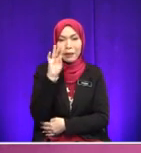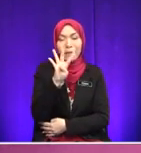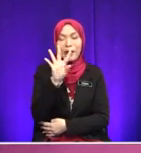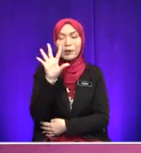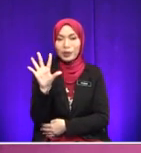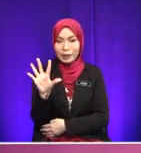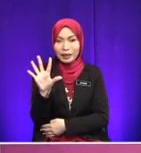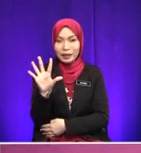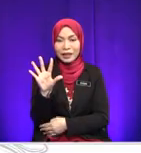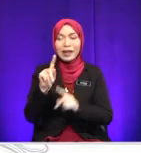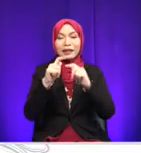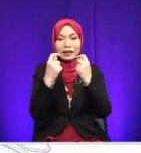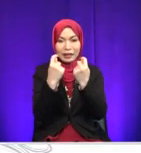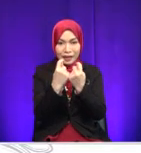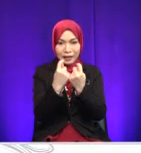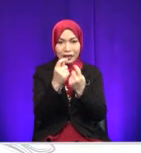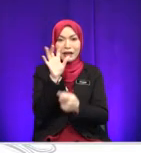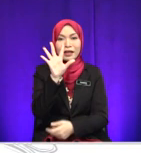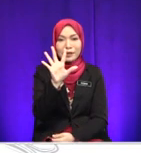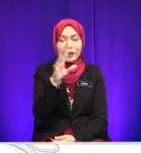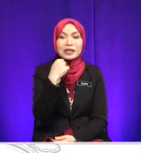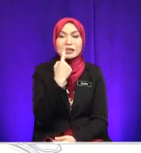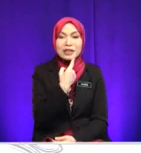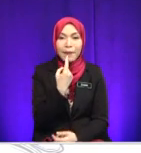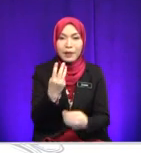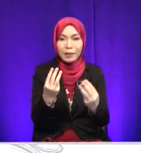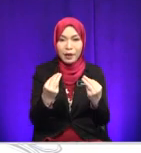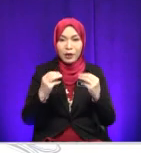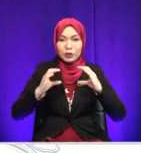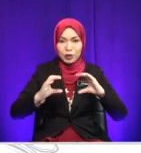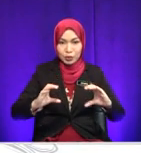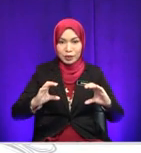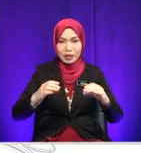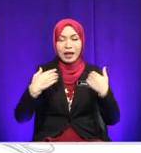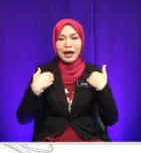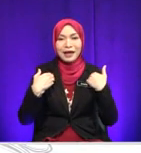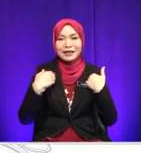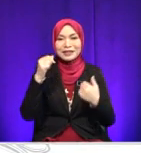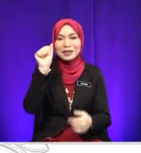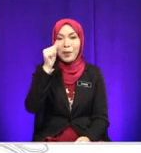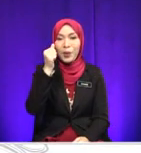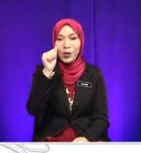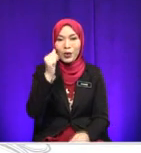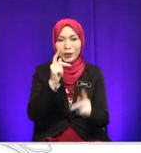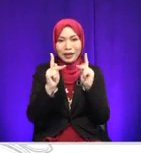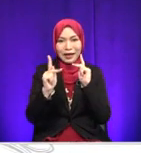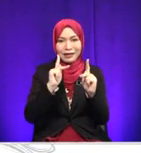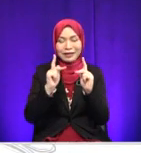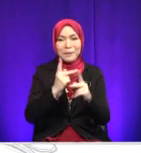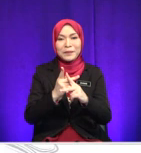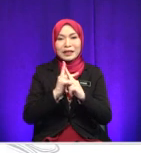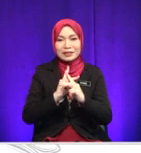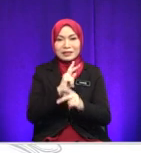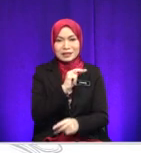Jadi siapa nak cuba-cuba ni, tak salah saya kat sini ada 10 tau kata pinjaman. Jadi siapa nak bagi, sebab